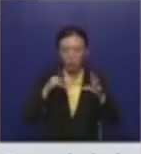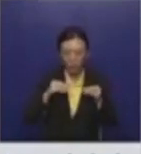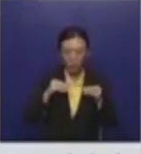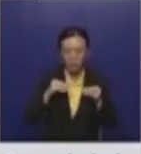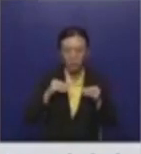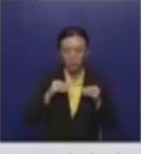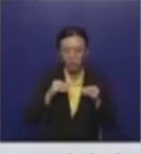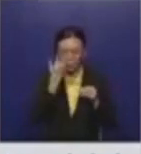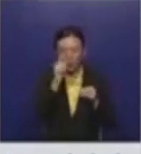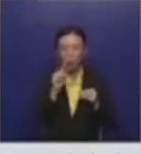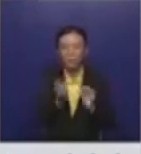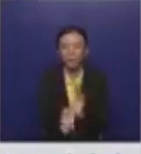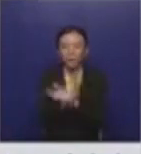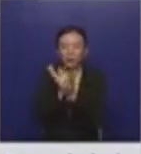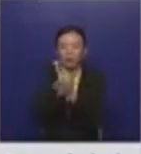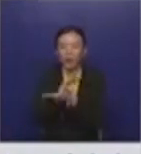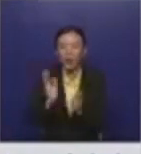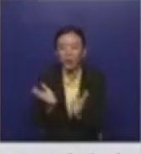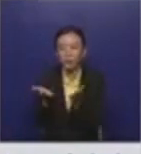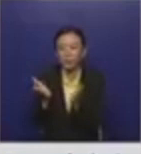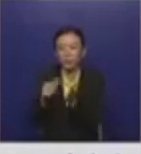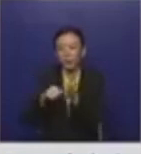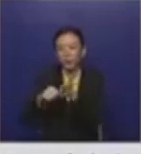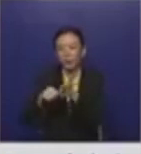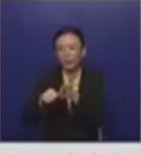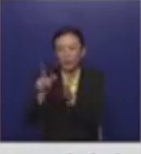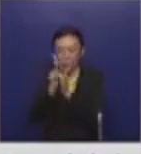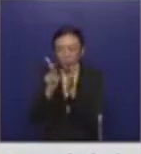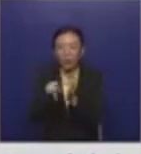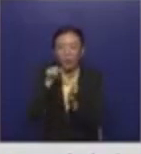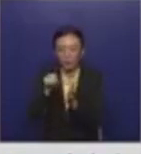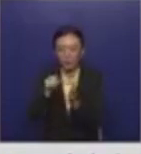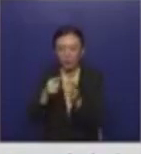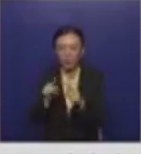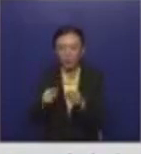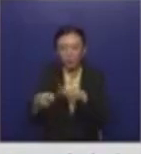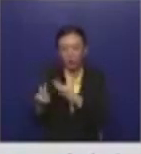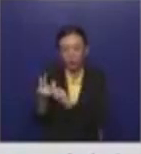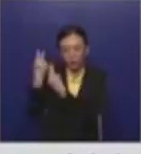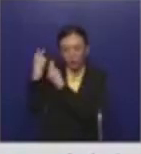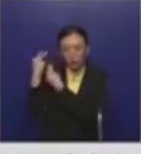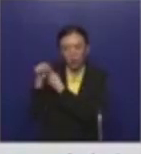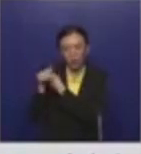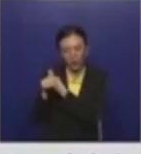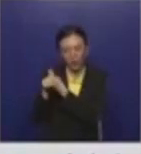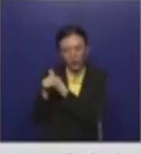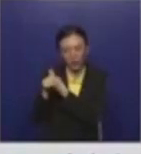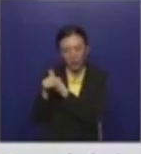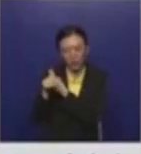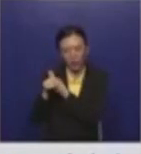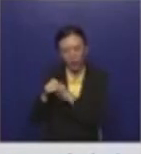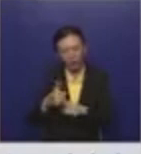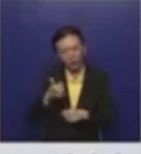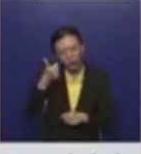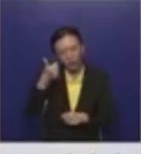ากฎหมายเพื่อพัฒนาเรื่องผู้ประกอบการแต่อย่าลืมมองมุมกลับว่าผู้ประกอบการนั้นเขาจะได้หรือเสียประโยชน์อะไร